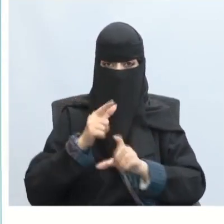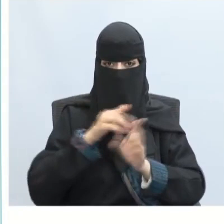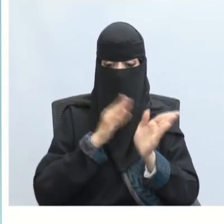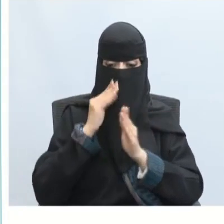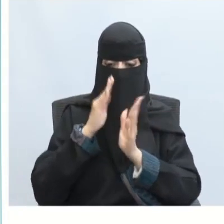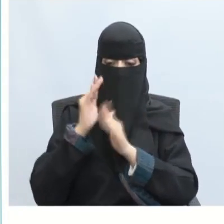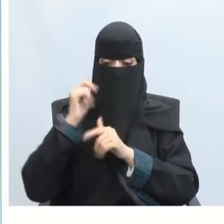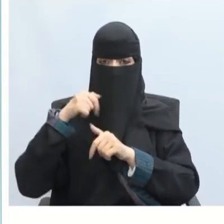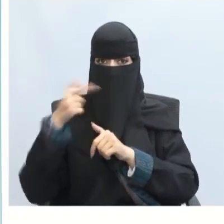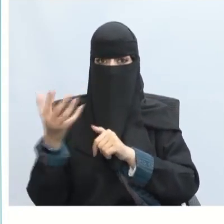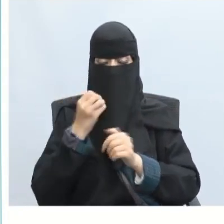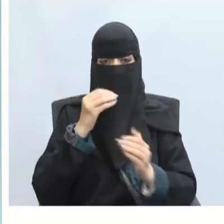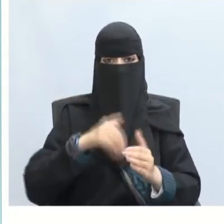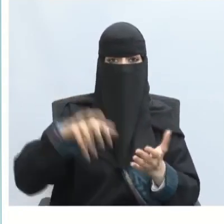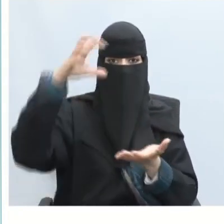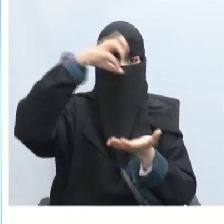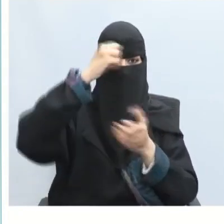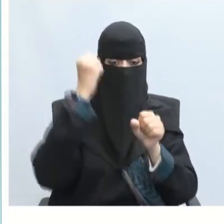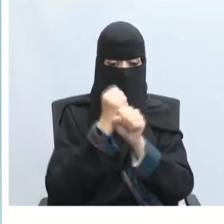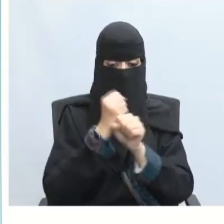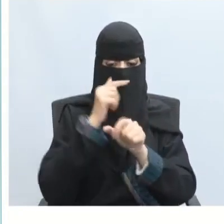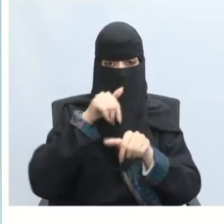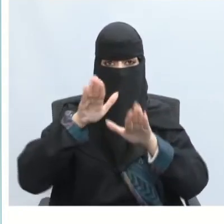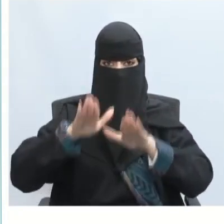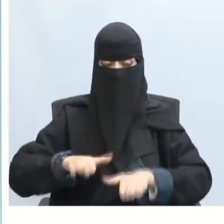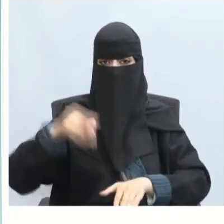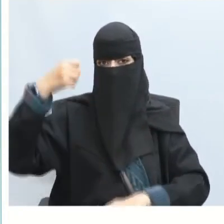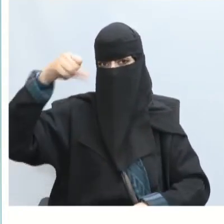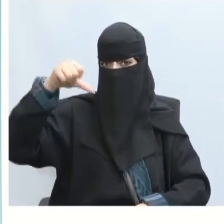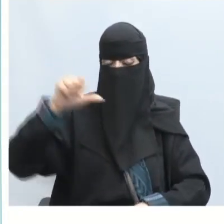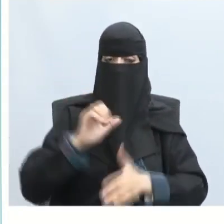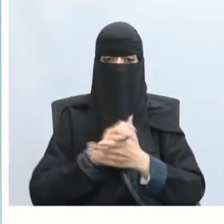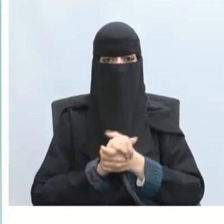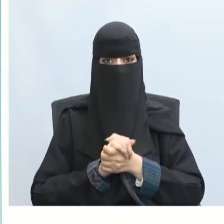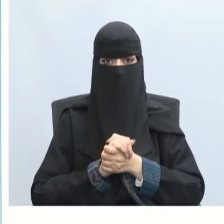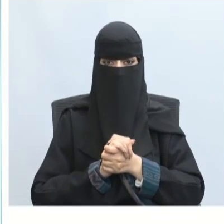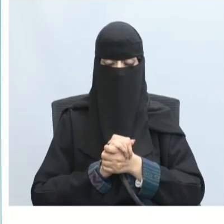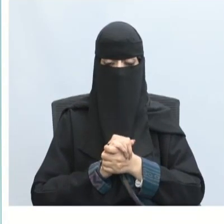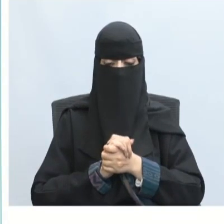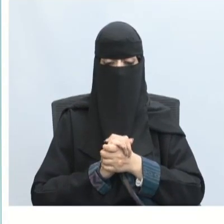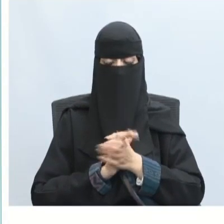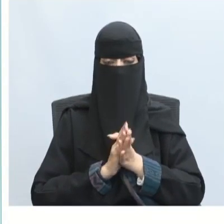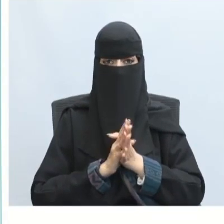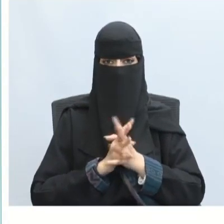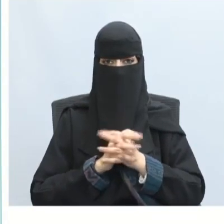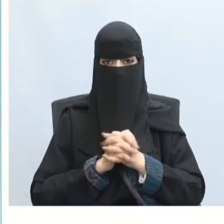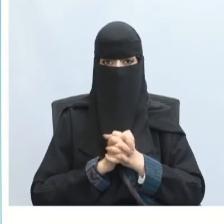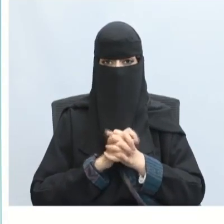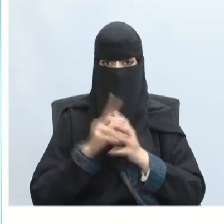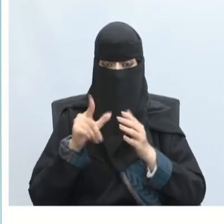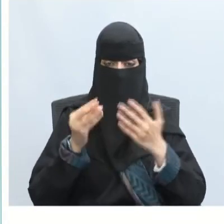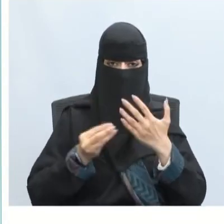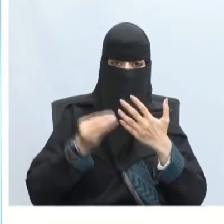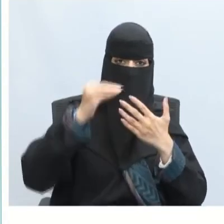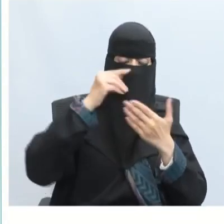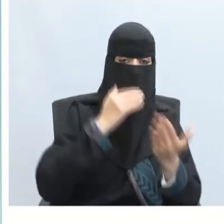لاصداره من قبل السلطه التنفيذيه والسلطه التنفيذيه اللي هي مجلس الو وزرا هذه مراحل